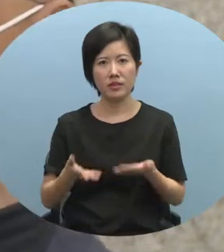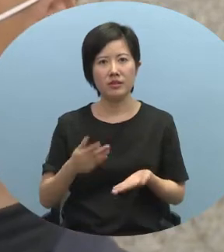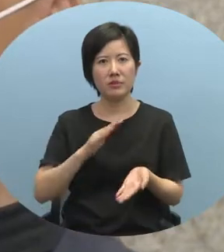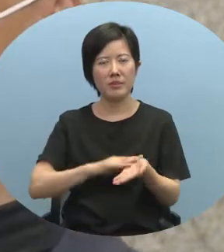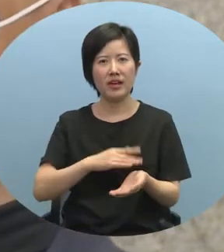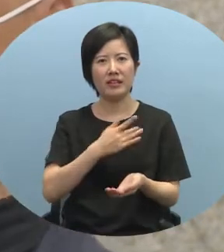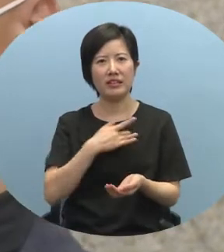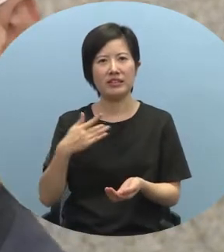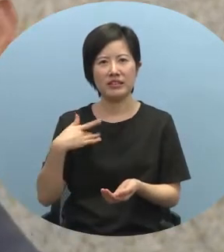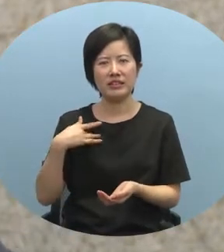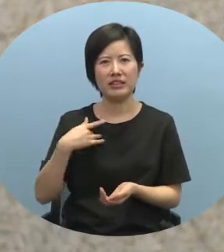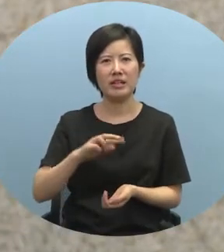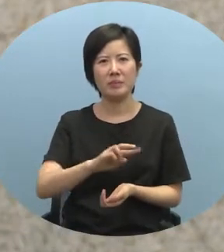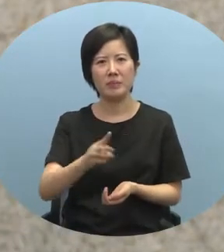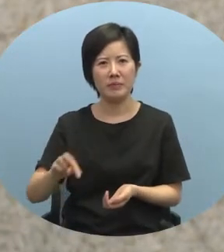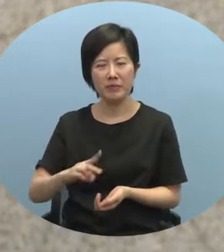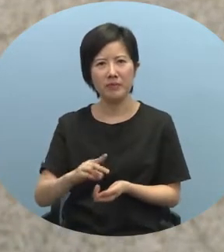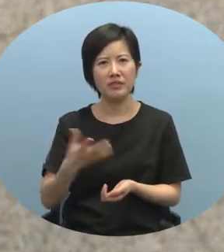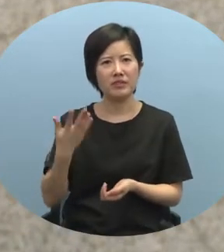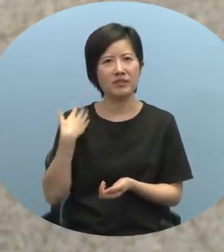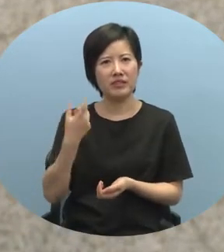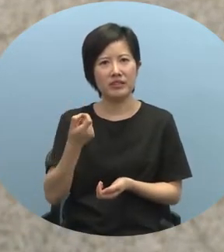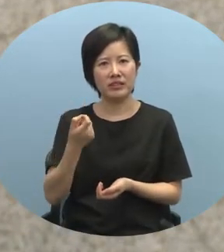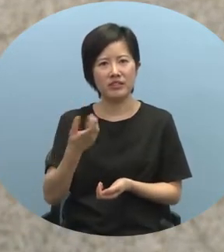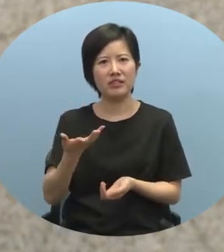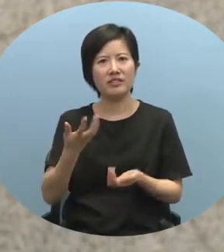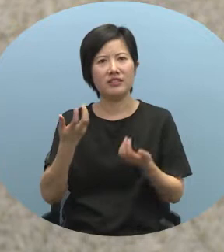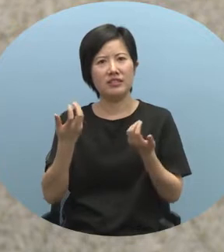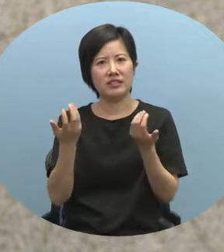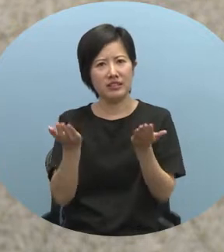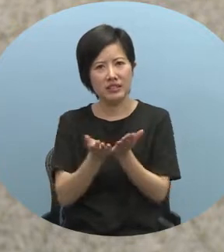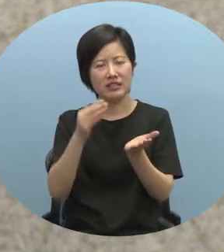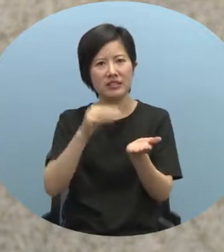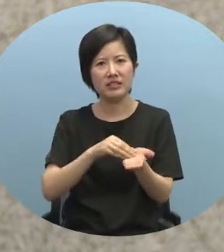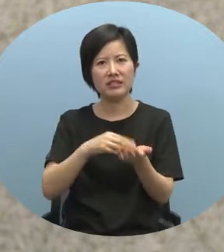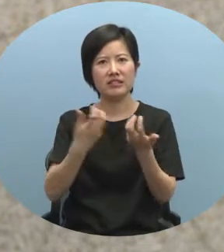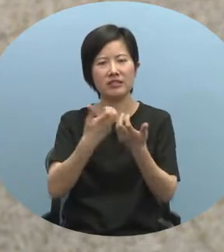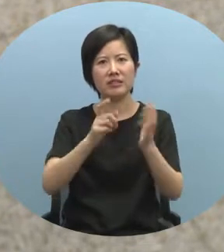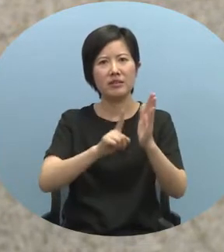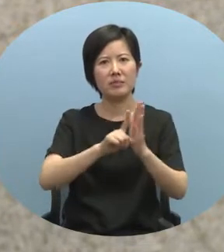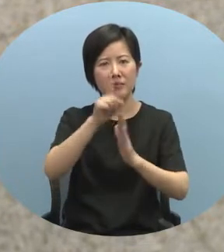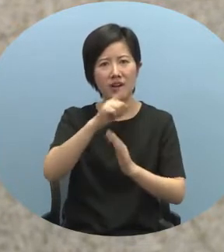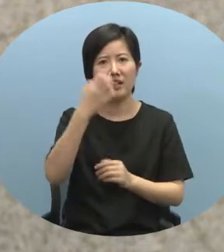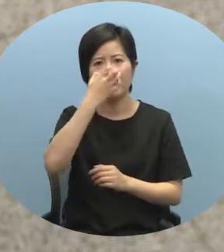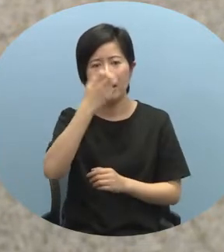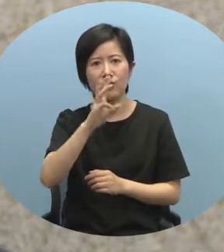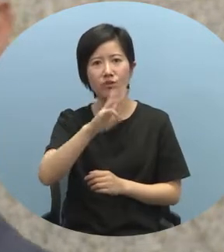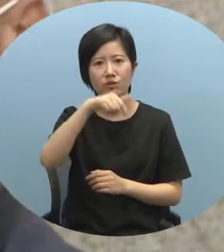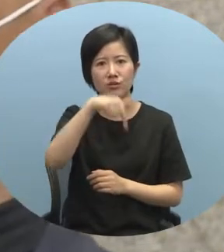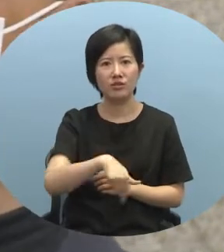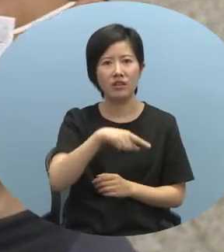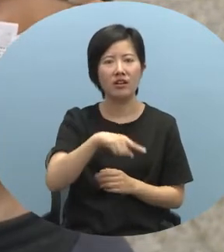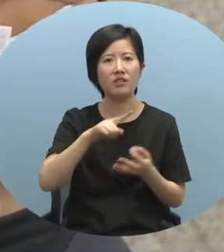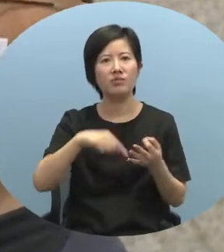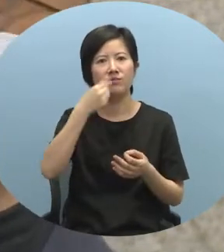隨着疫情的變化咧，嚟到最近咧就多咗個案喺油麻地、深水埗依一類嘅我哋叫做街